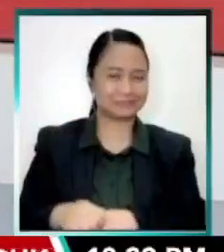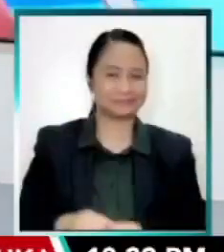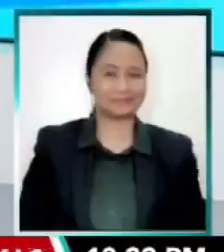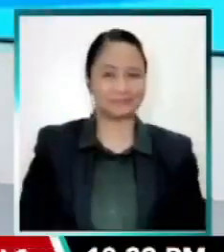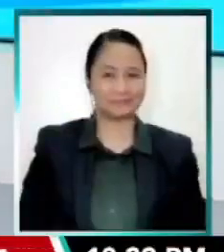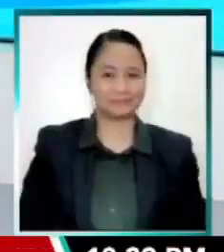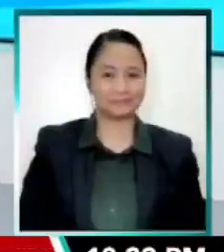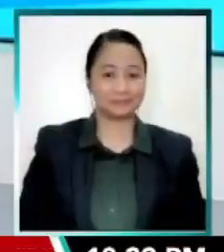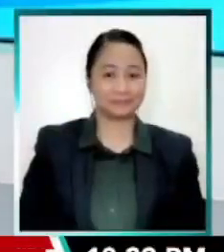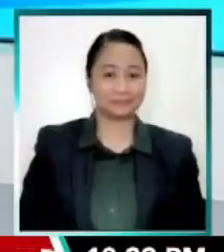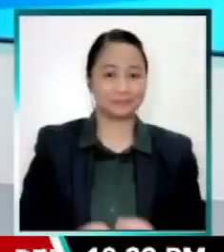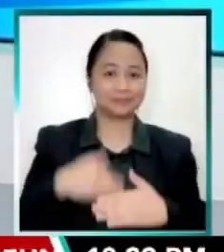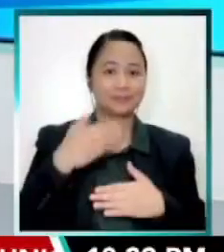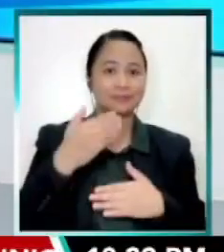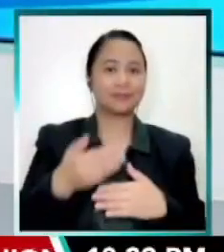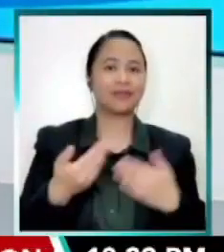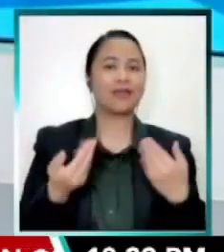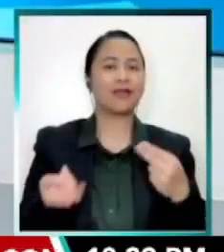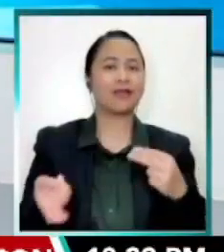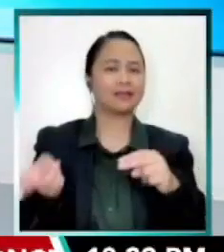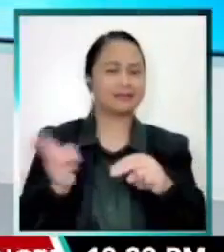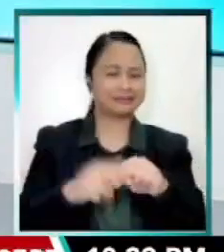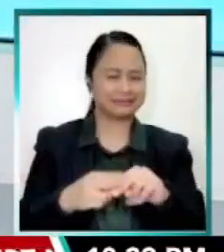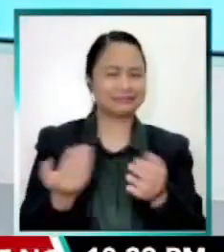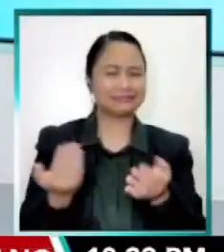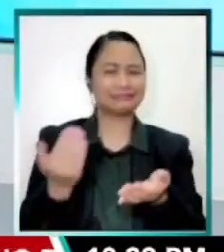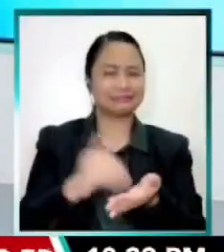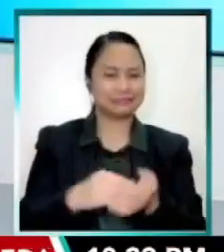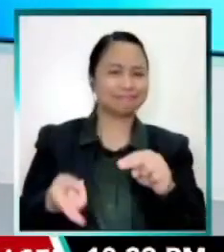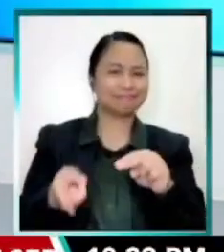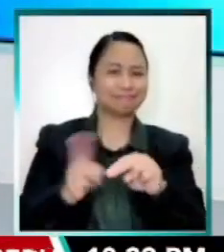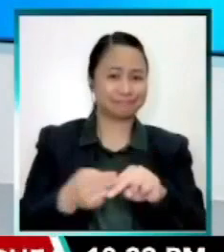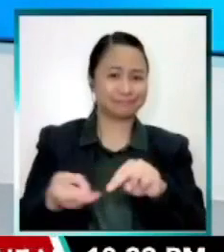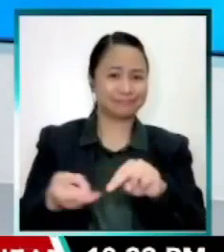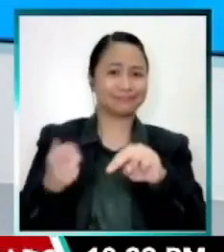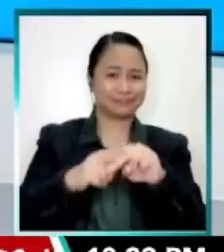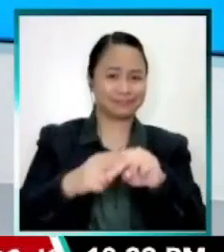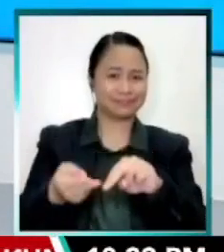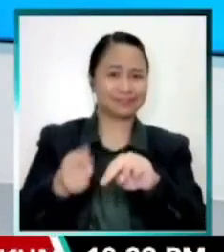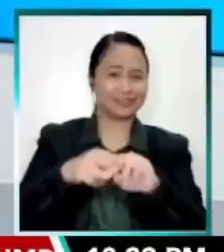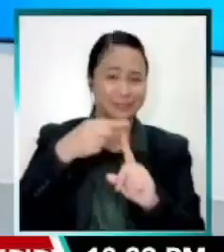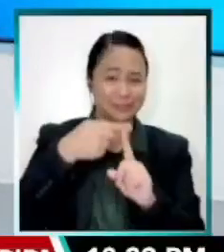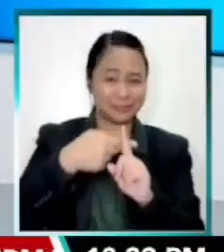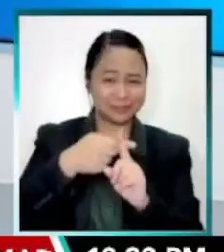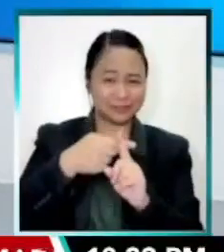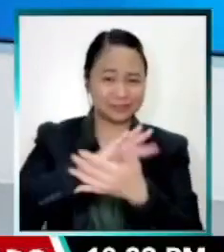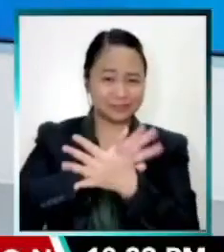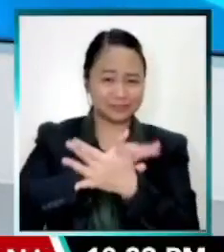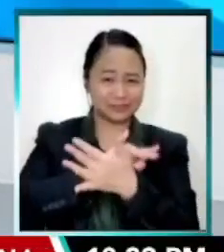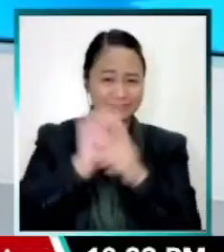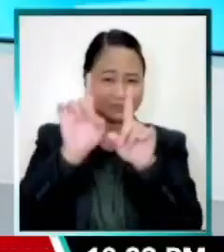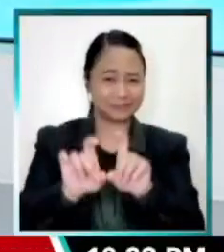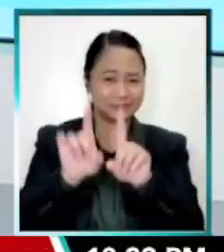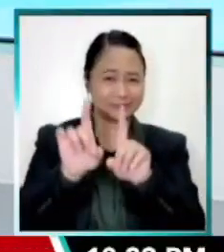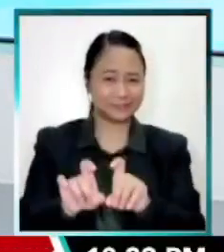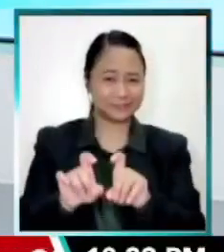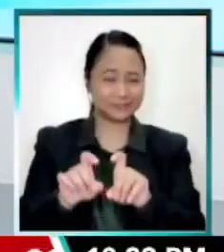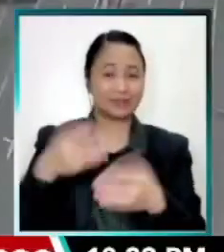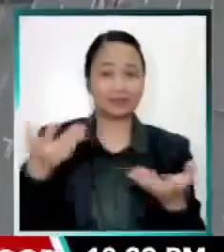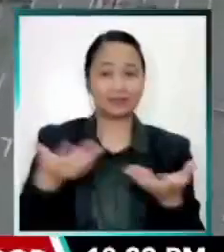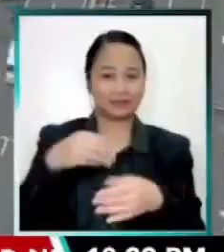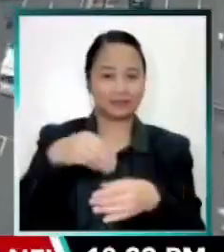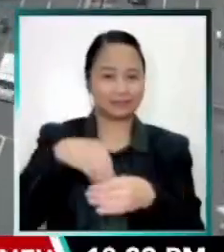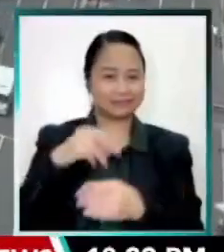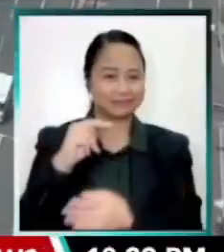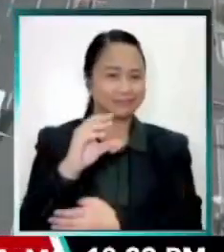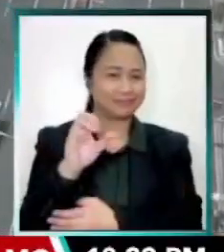Tumataas na naman ang positivity rate o bilang ng mga nagpo-positibo sa mga tinetest sa COVID-19 sa Metro Manila. Ayon sa